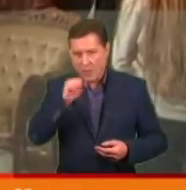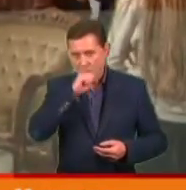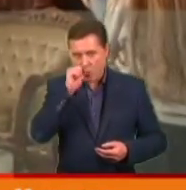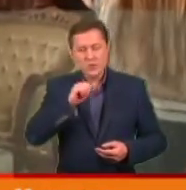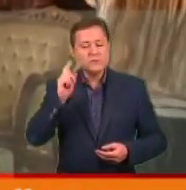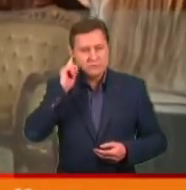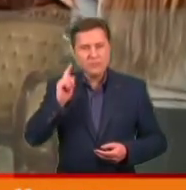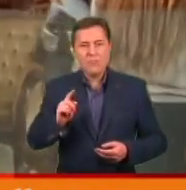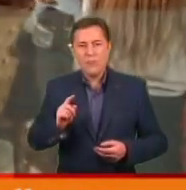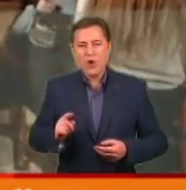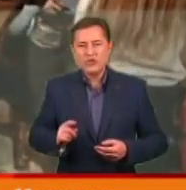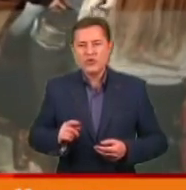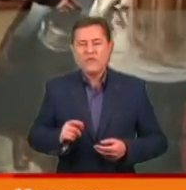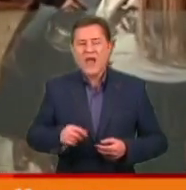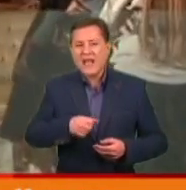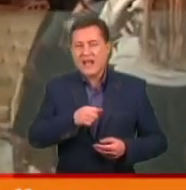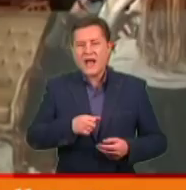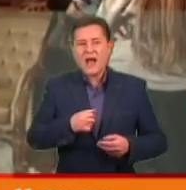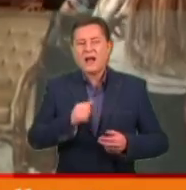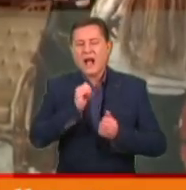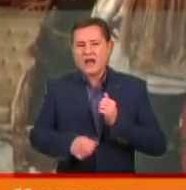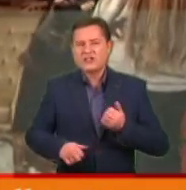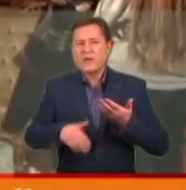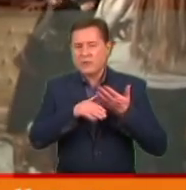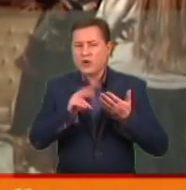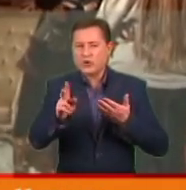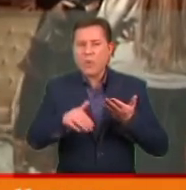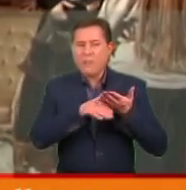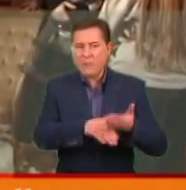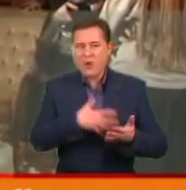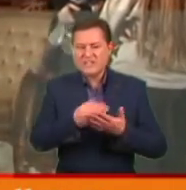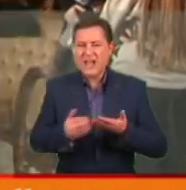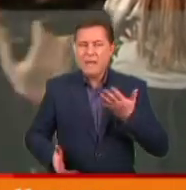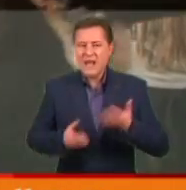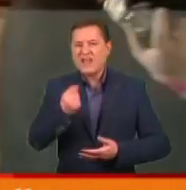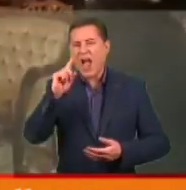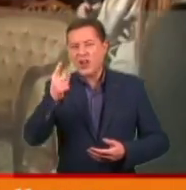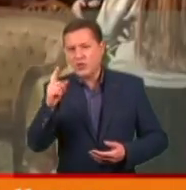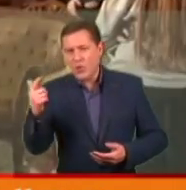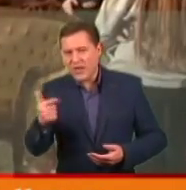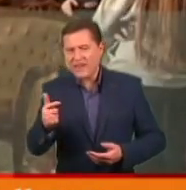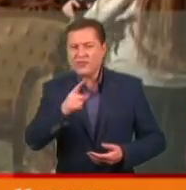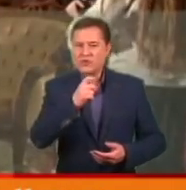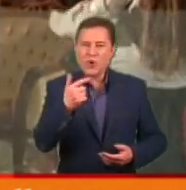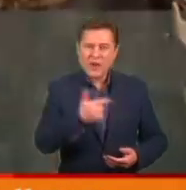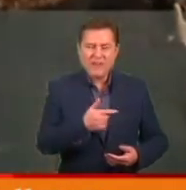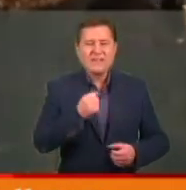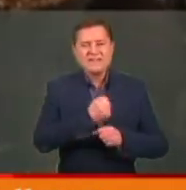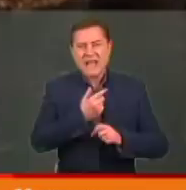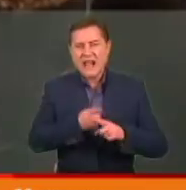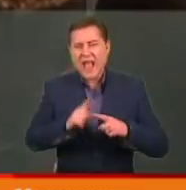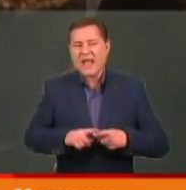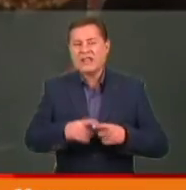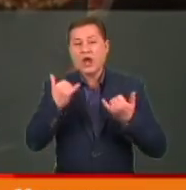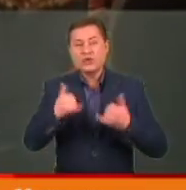став кожен, хто підтримав проєкт Української біржі благотворительності і хто, благодаря своїй підтримці, в 1 гривню, 100 гривень, зробив, можливо, це чудо.